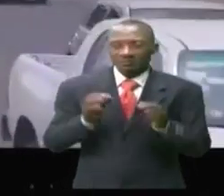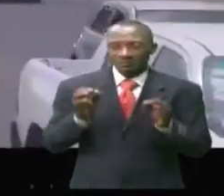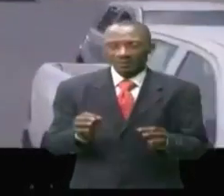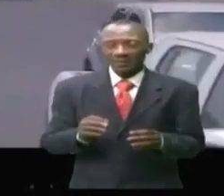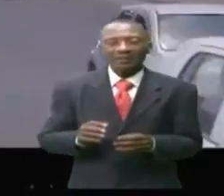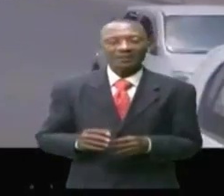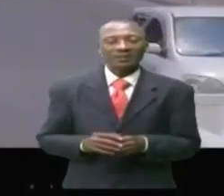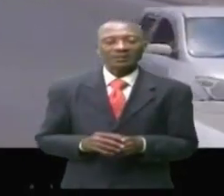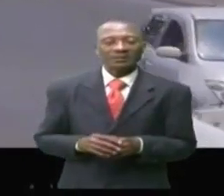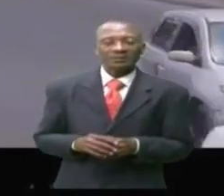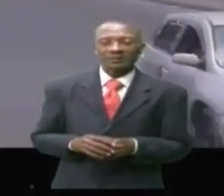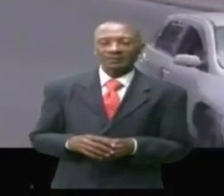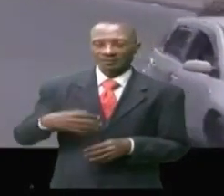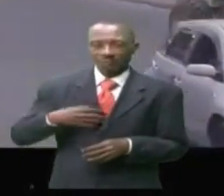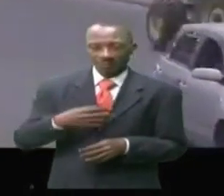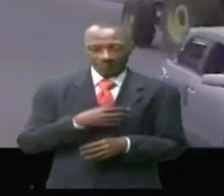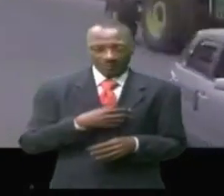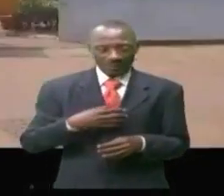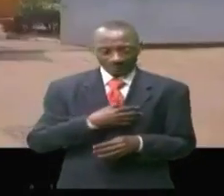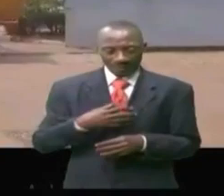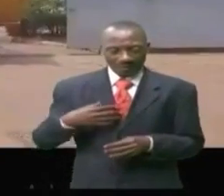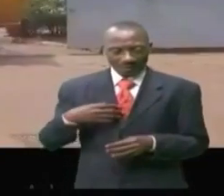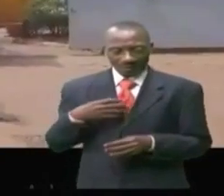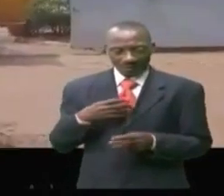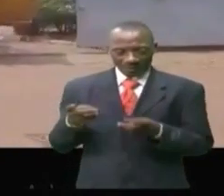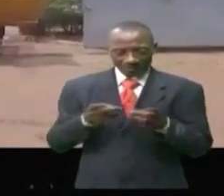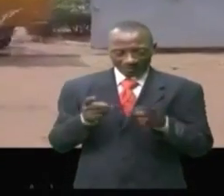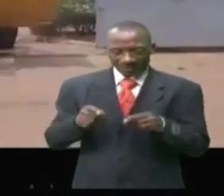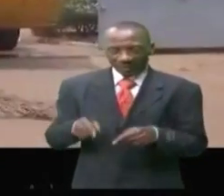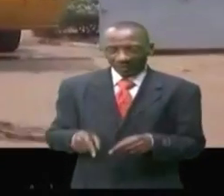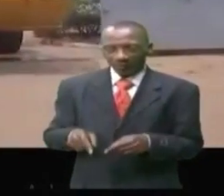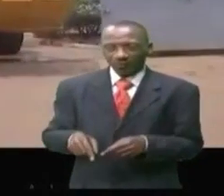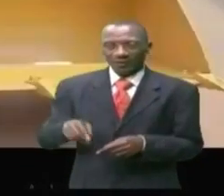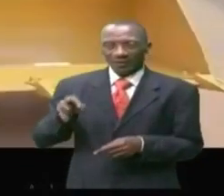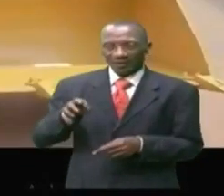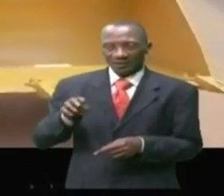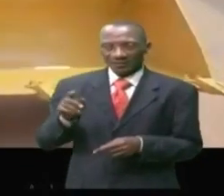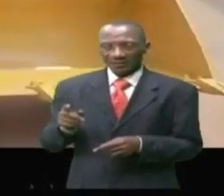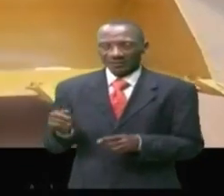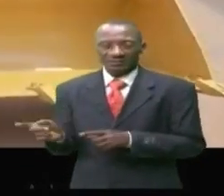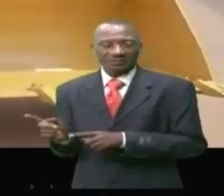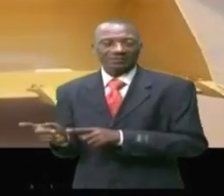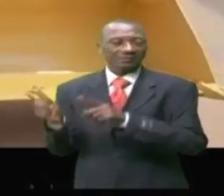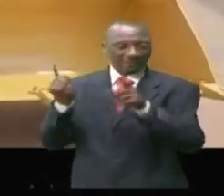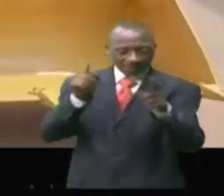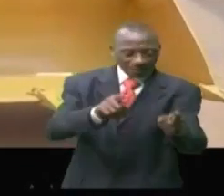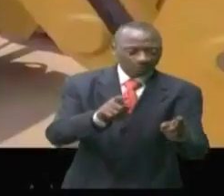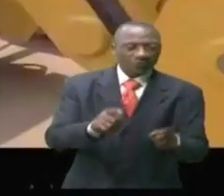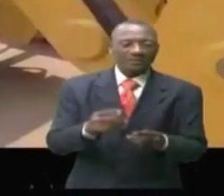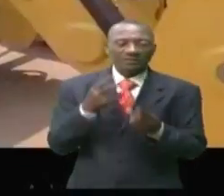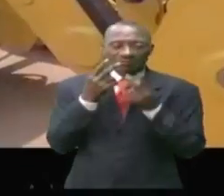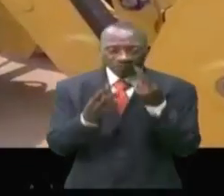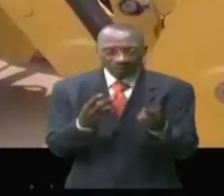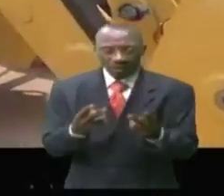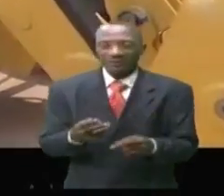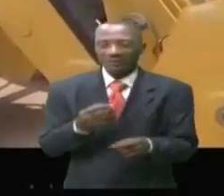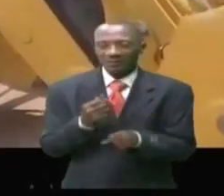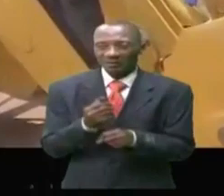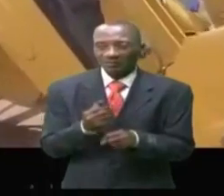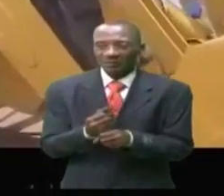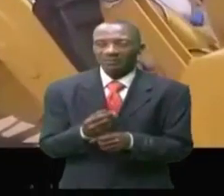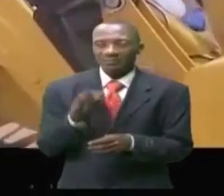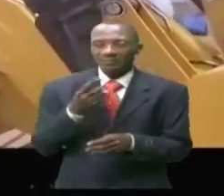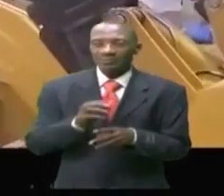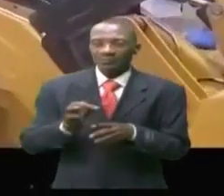de la tractopelle modèle 426 de marque CAT du groupe américain Caterpillar. Elle est de